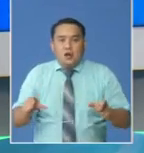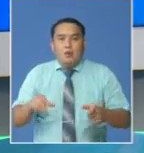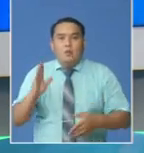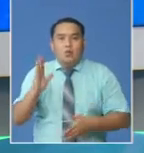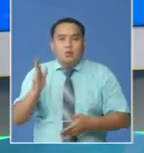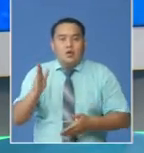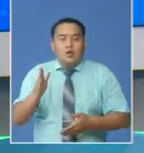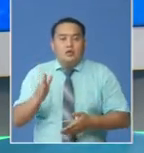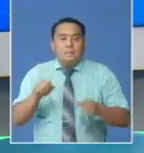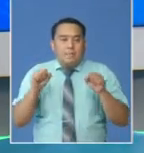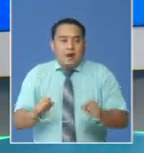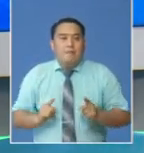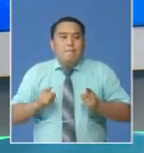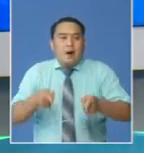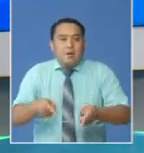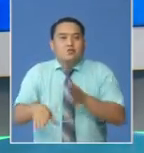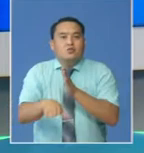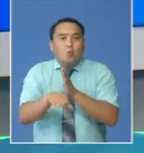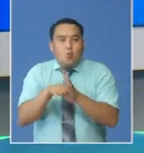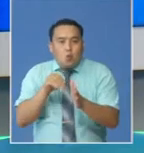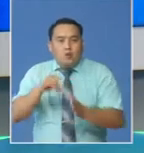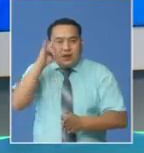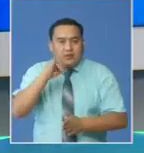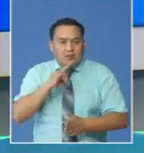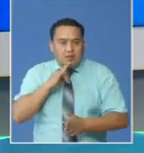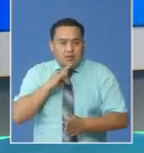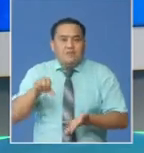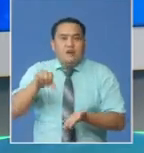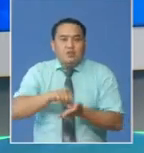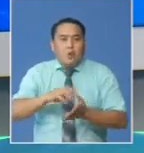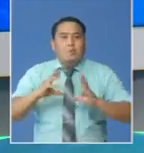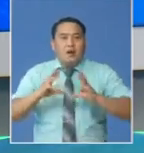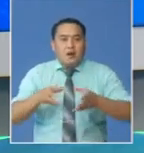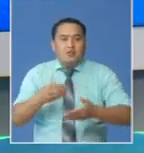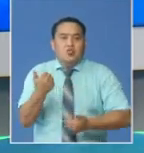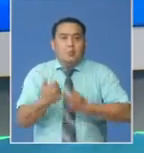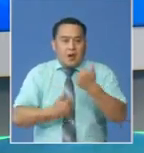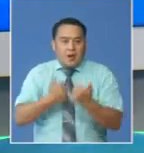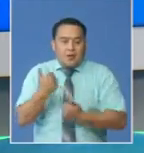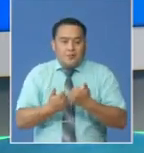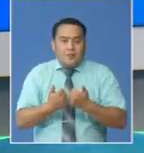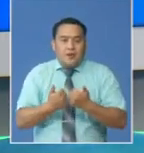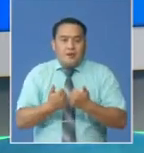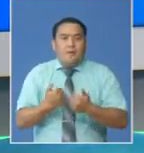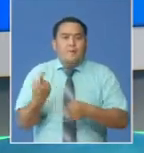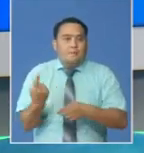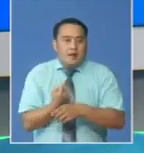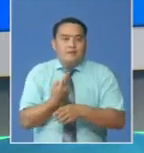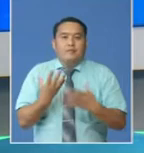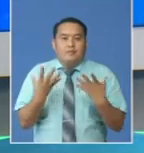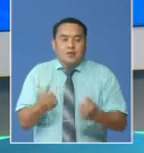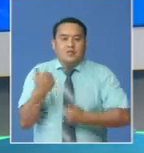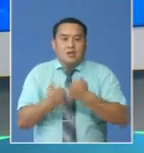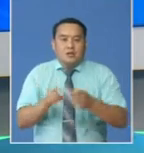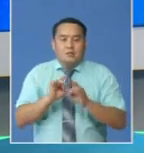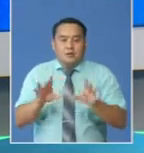будут бороться за право попасть в состав сборной республики для выступления на мировом чемпионате. О первом дне состязания расскажет